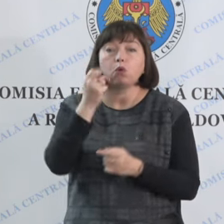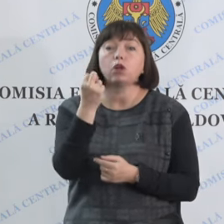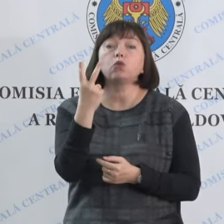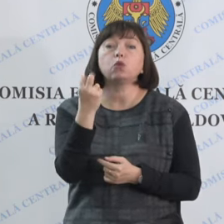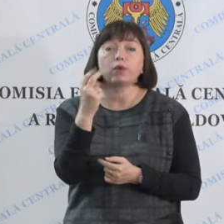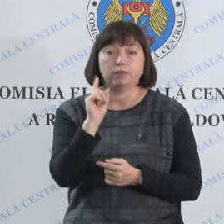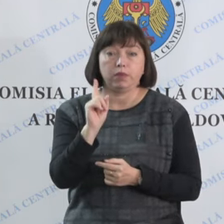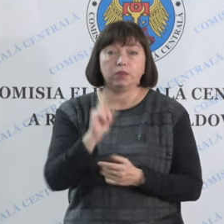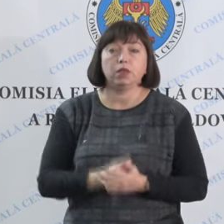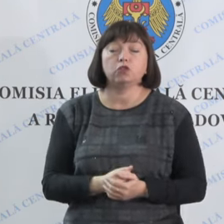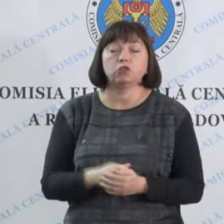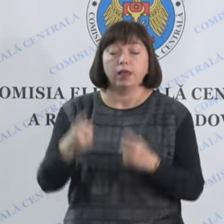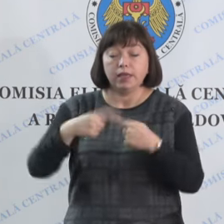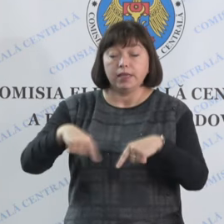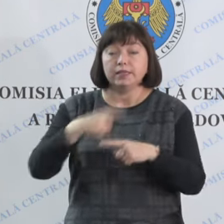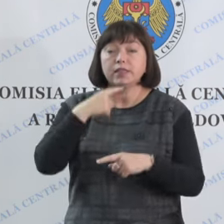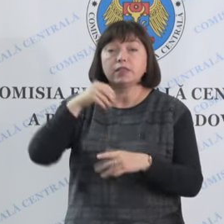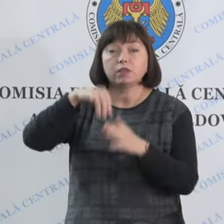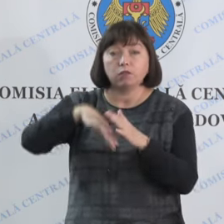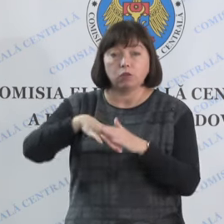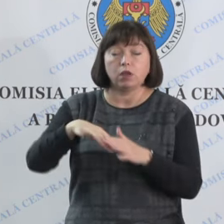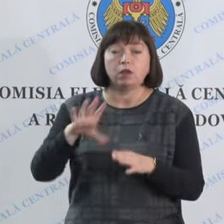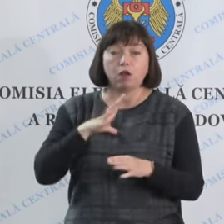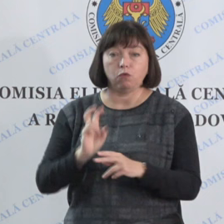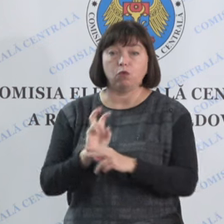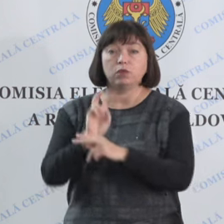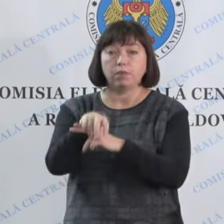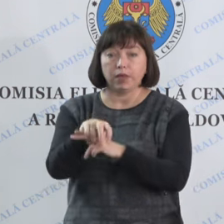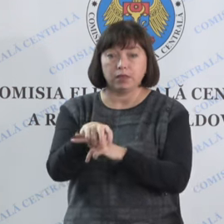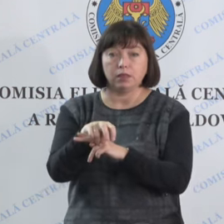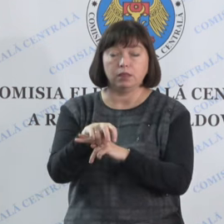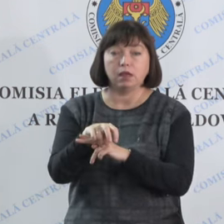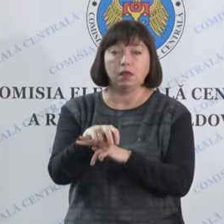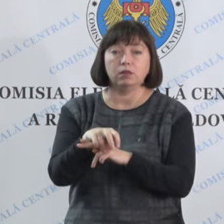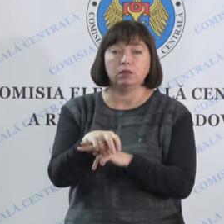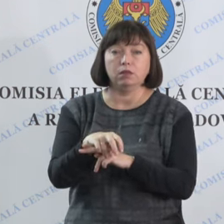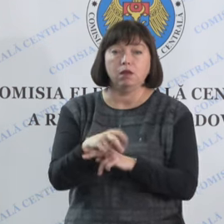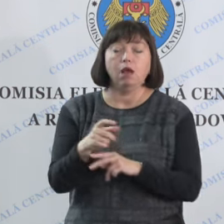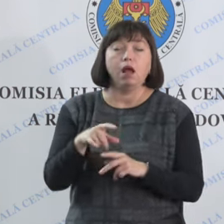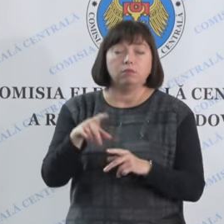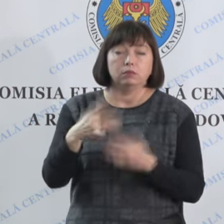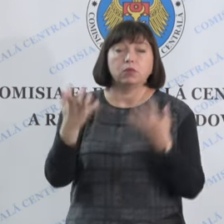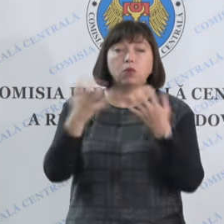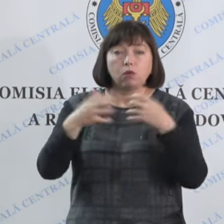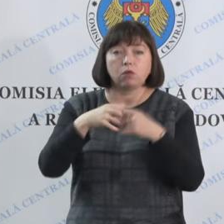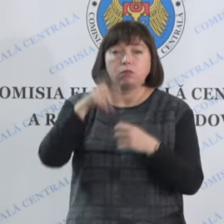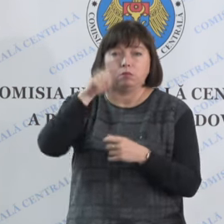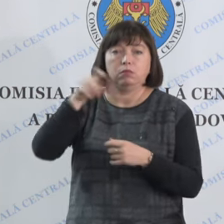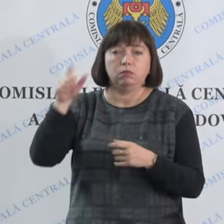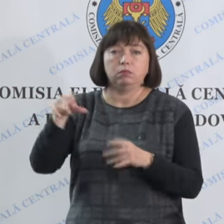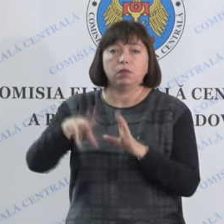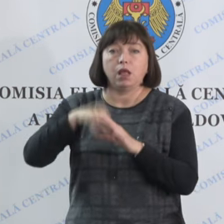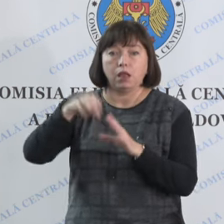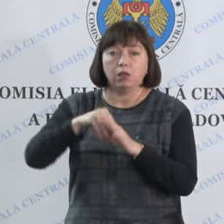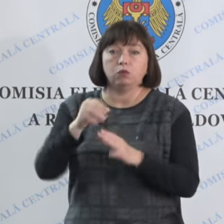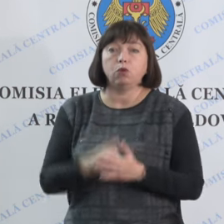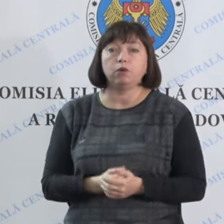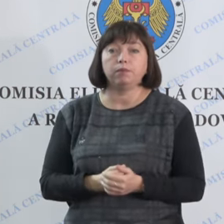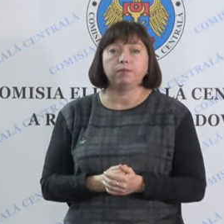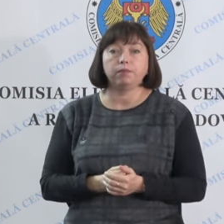12. În secțiile de votare s-au prezentat un număr de alegători